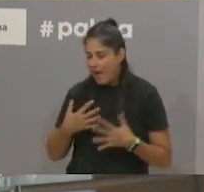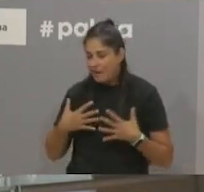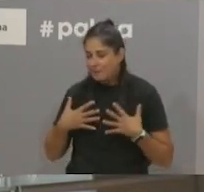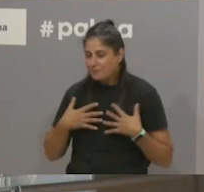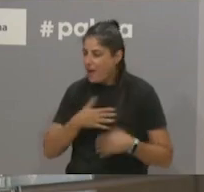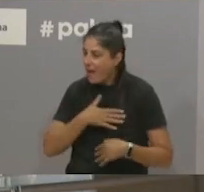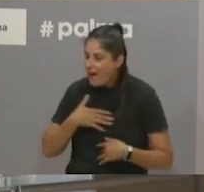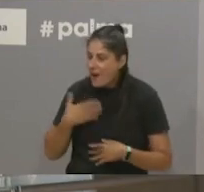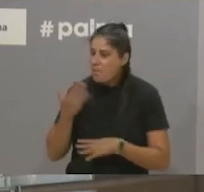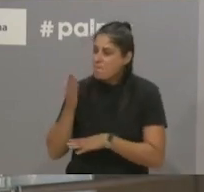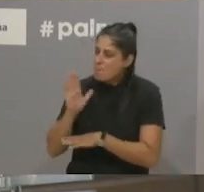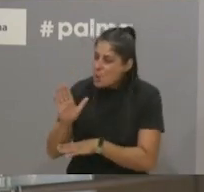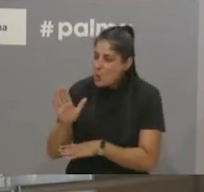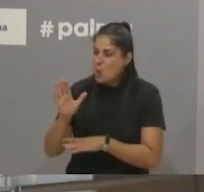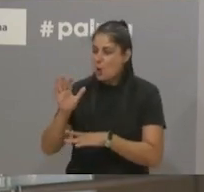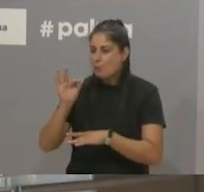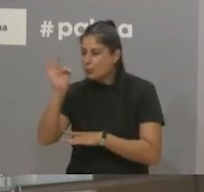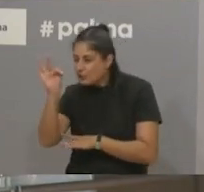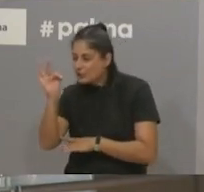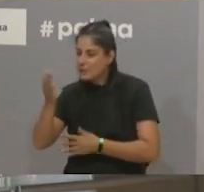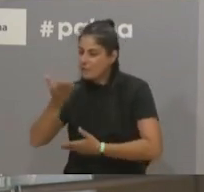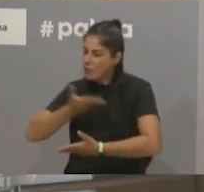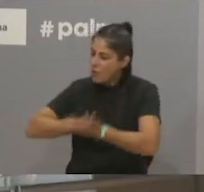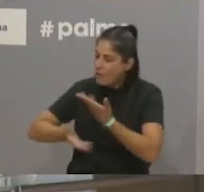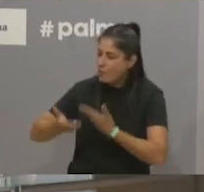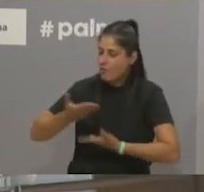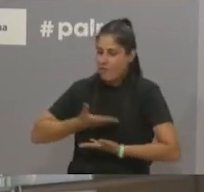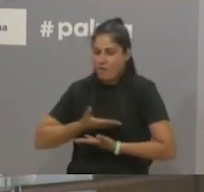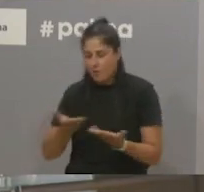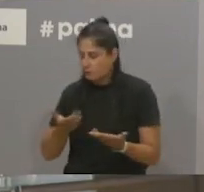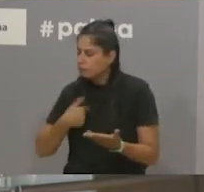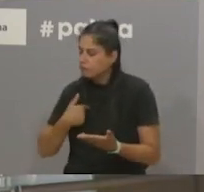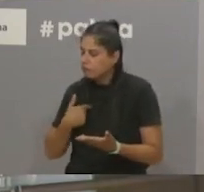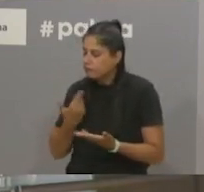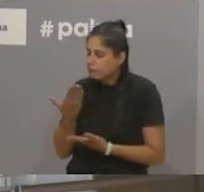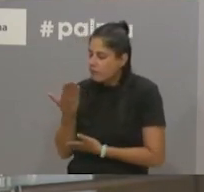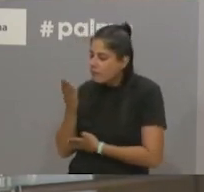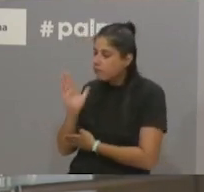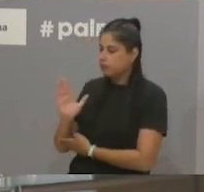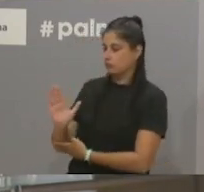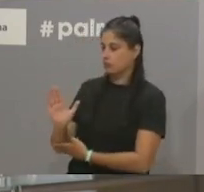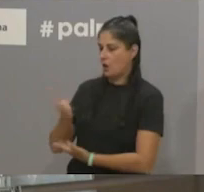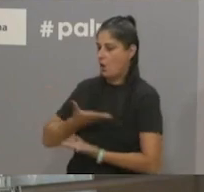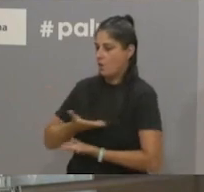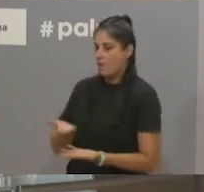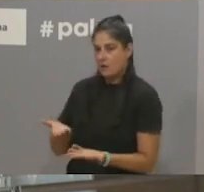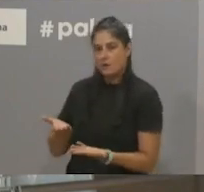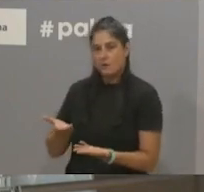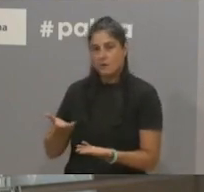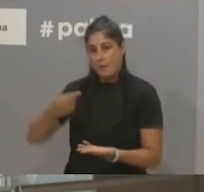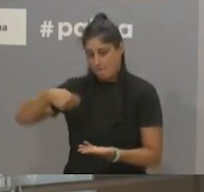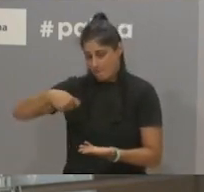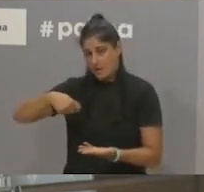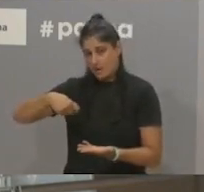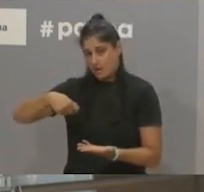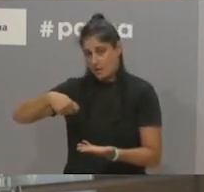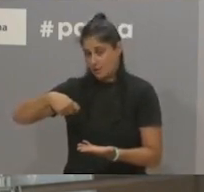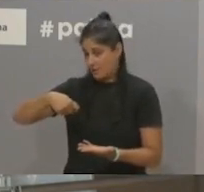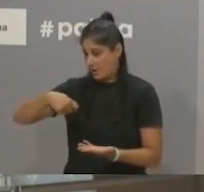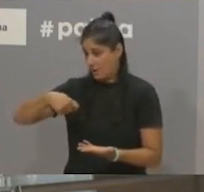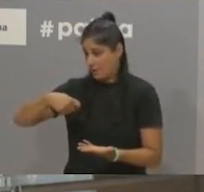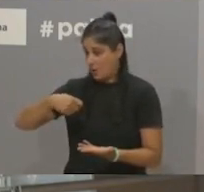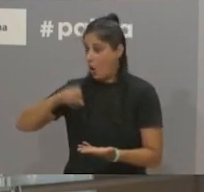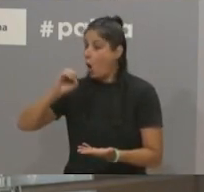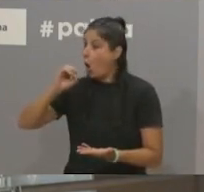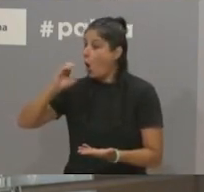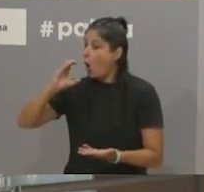conciliador, en sa mà estesa mos oferim des de l'Obra Cultural Balear, el president de la qual penja damunt del seu cap,